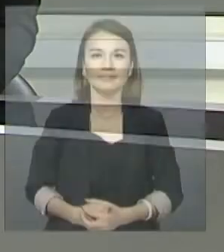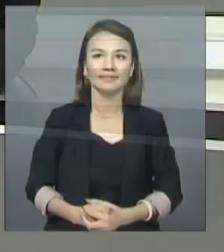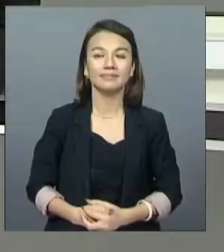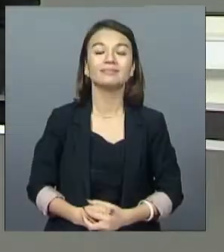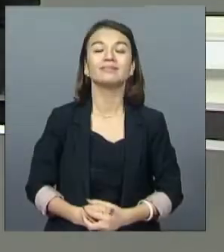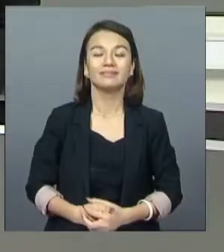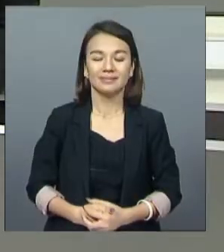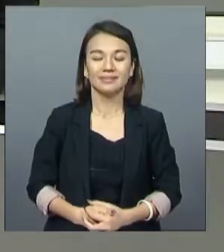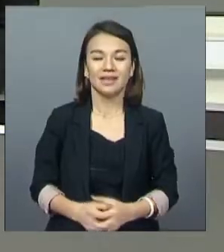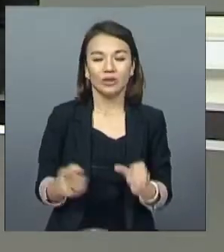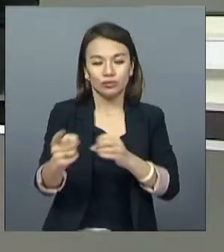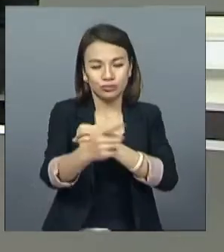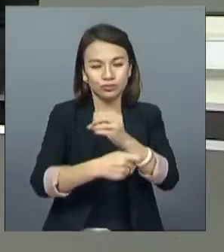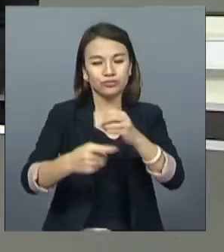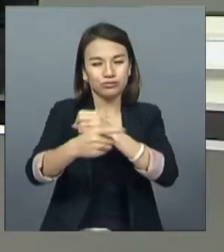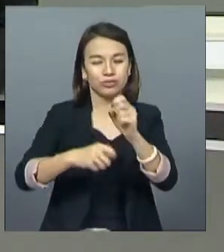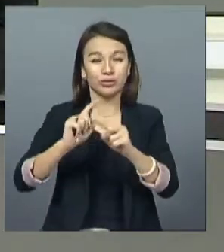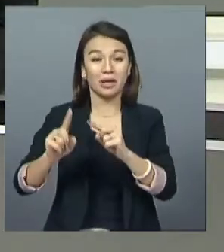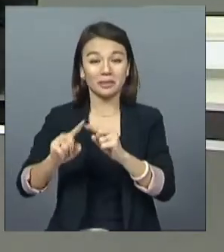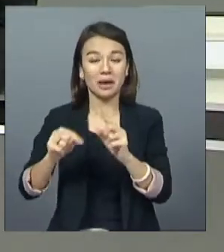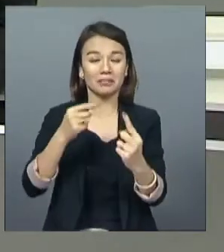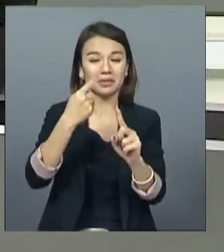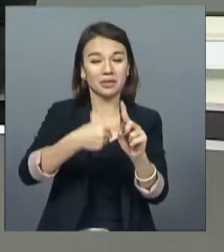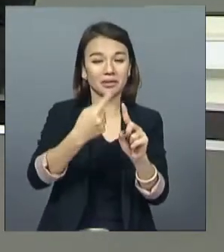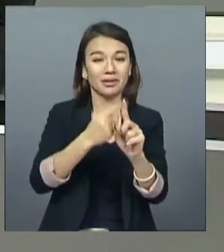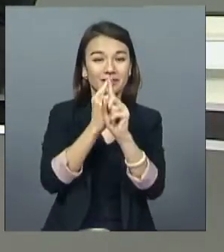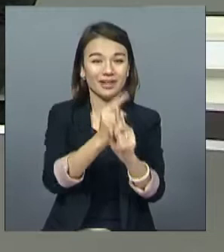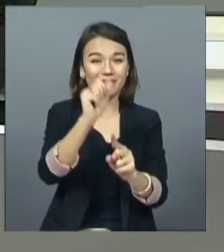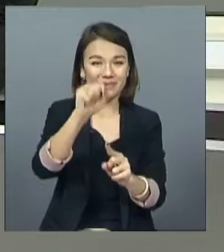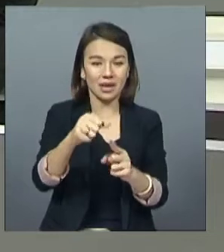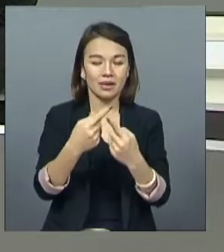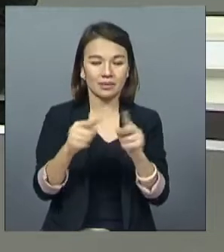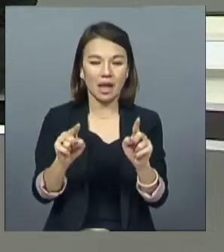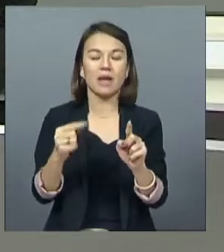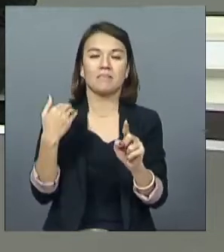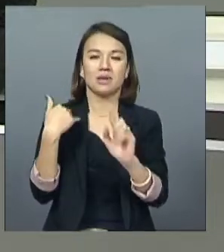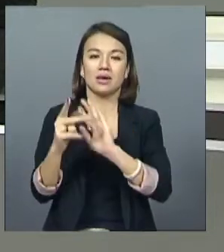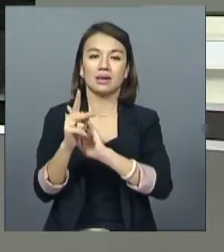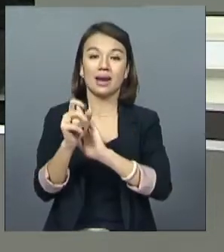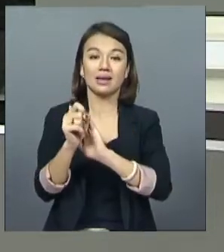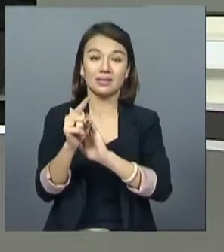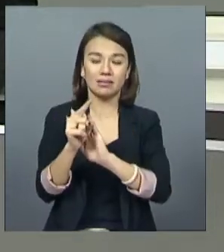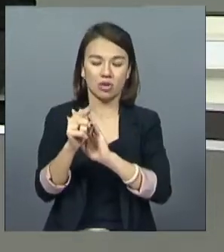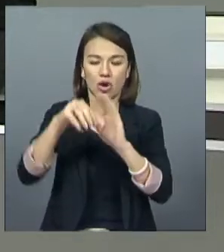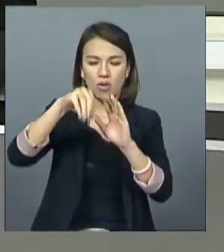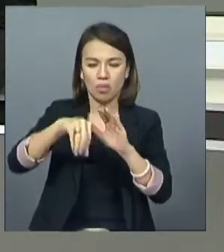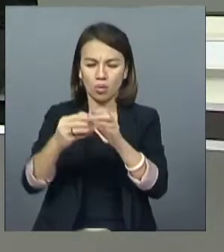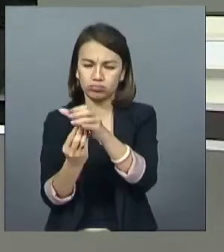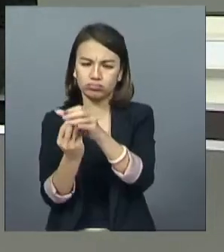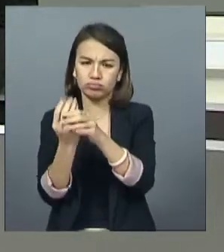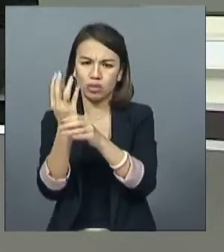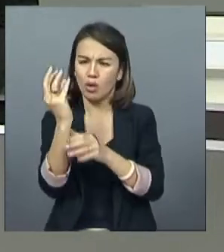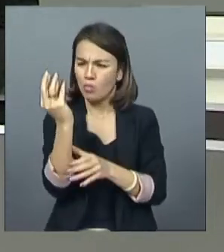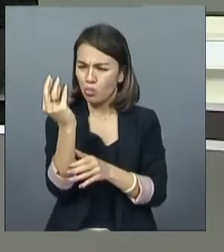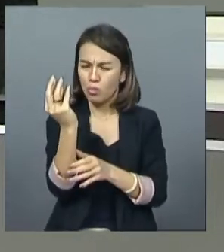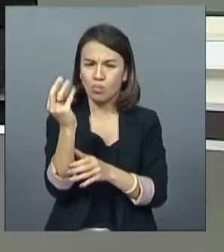นอกจากการทำไร่ทำนาตามฤดูกาลแล้วเกษตรกรในอำเภอคำม่วงจังหวัดกาฬสินธุ์ก็ยังหันมาปลูกพุทรานมสดค่ะซึ่งสามารถสร้